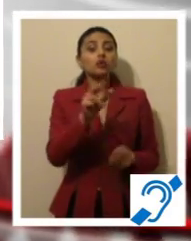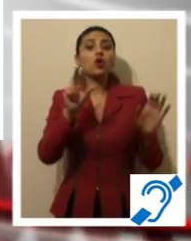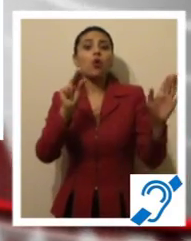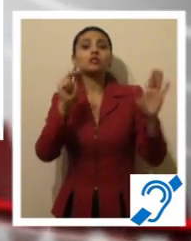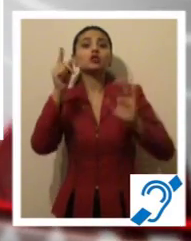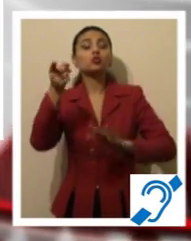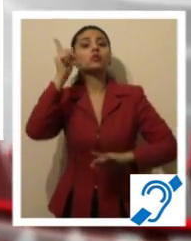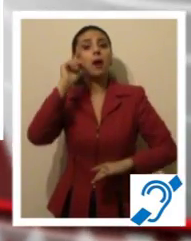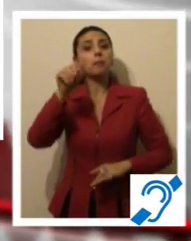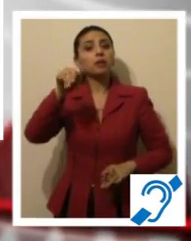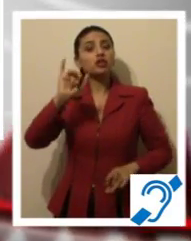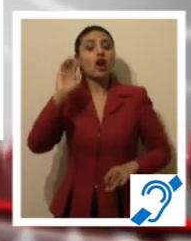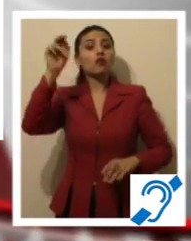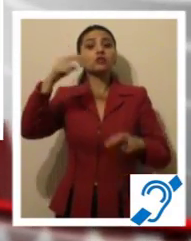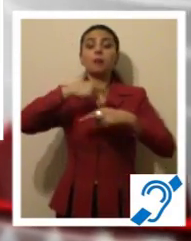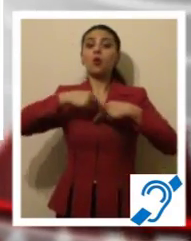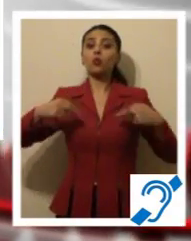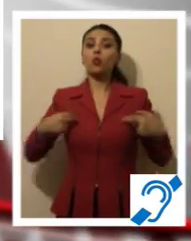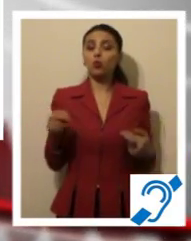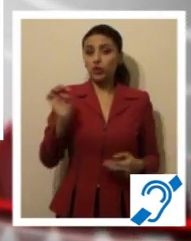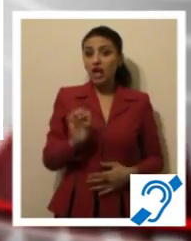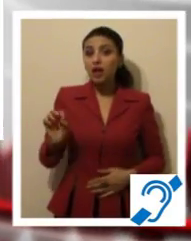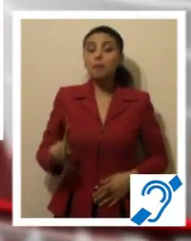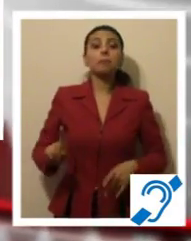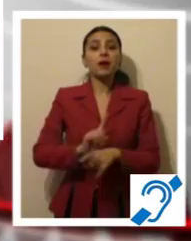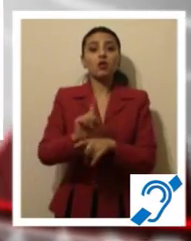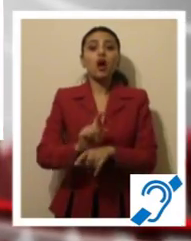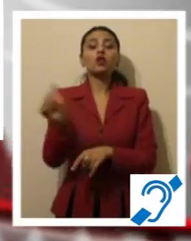Mircea Aron a fost procuror la Procuratura Curtea de Argeș în perioada